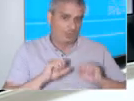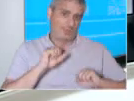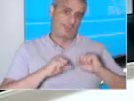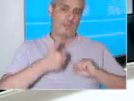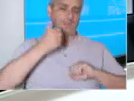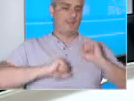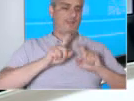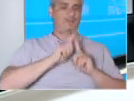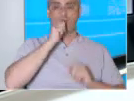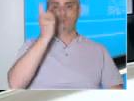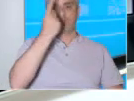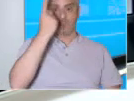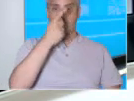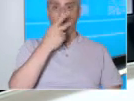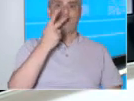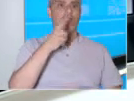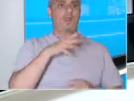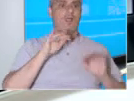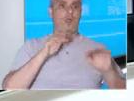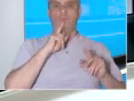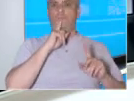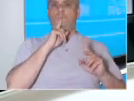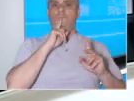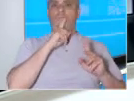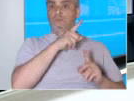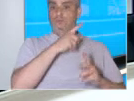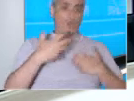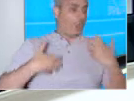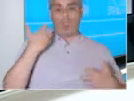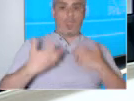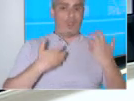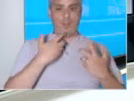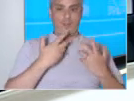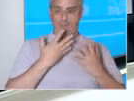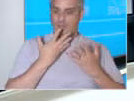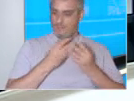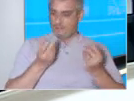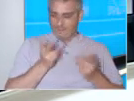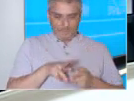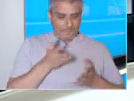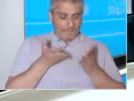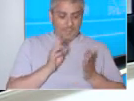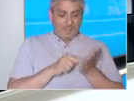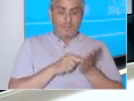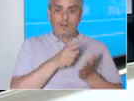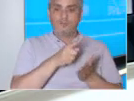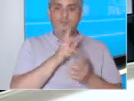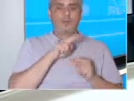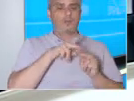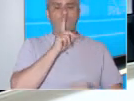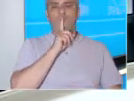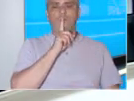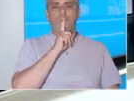נכון, והניגודיות, וידום אהרון. אהרון, תדע, כשהוא סוער בתוכו לאבד את הבנים על דבר כזה, ואז הוא פשוט